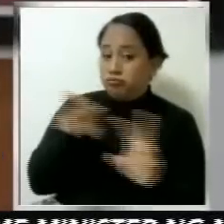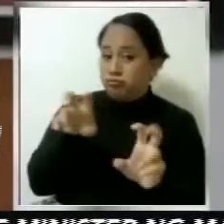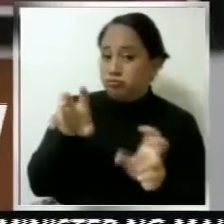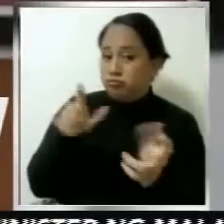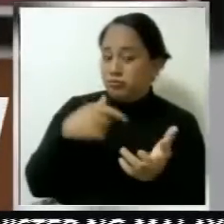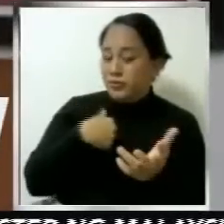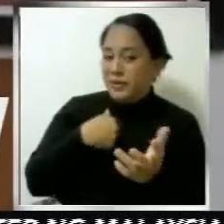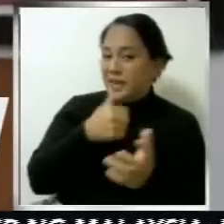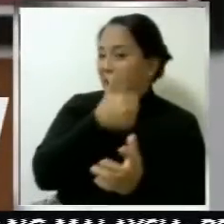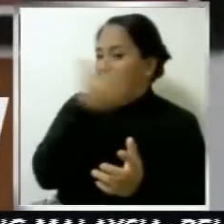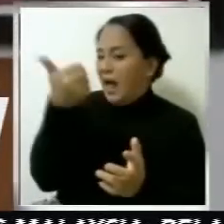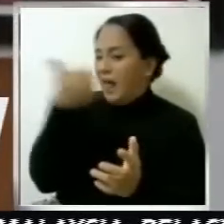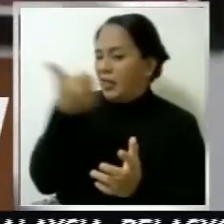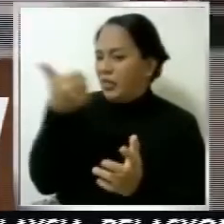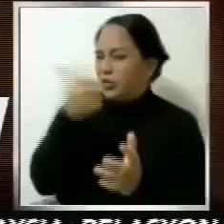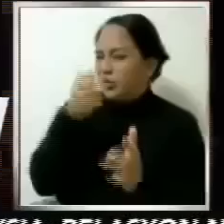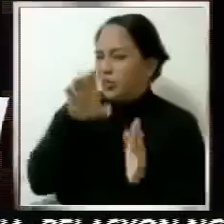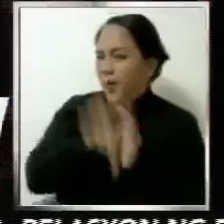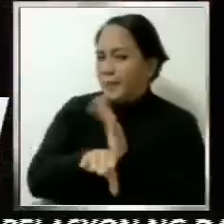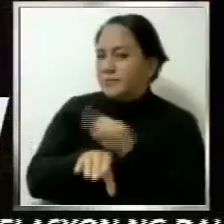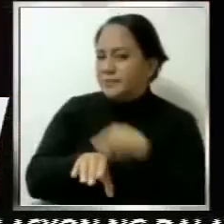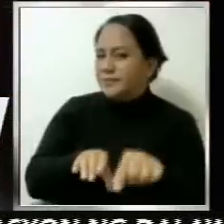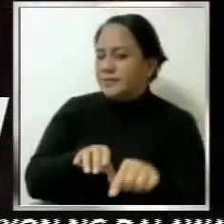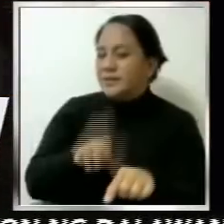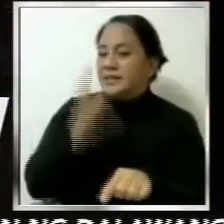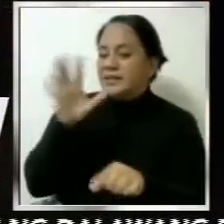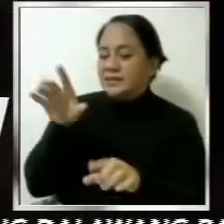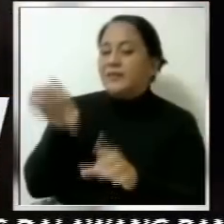other crimen na na-recover sa kanya.